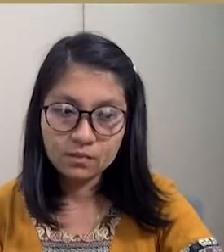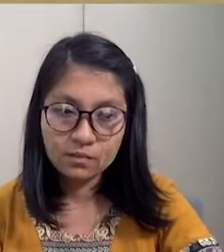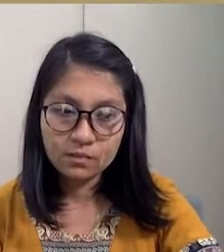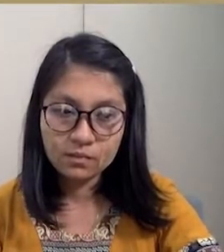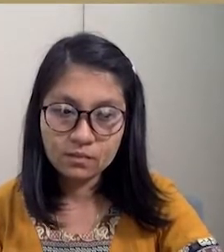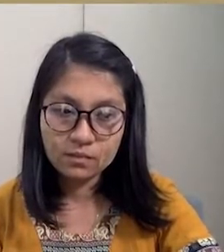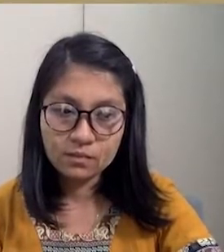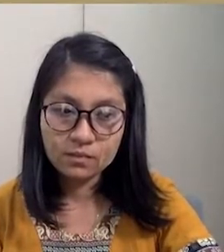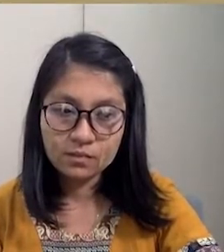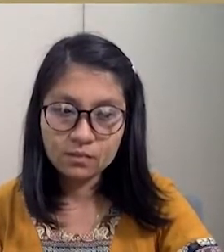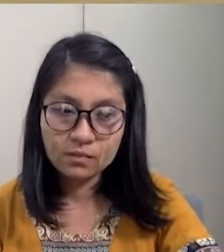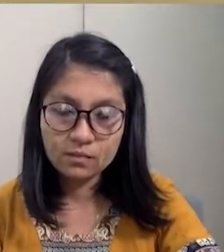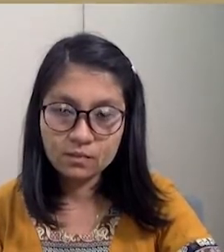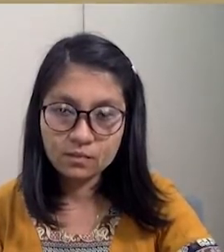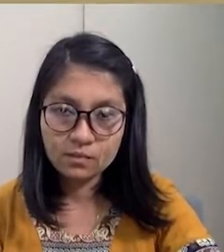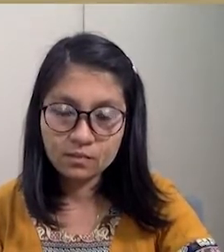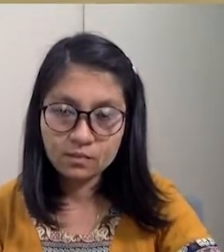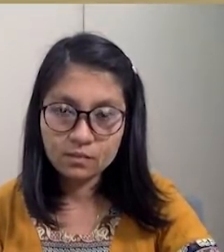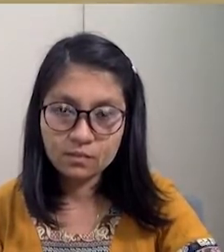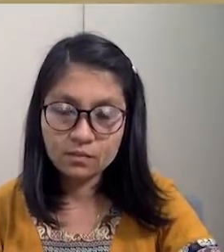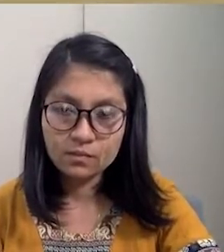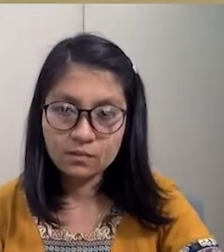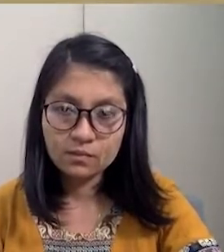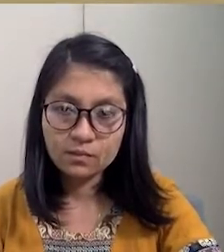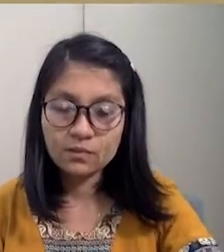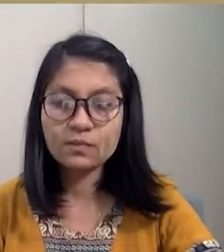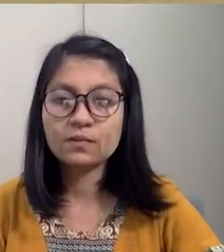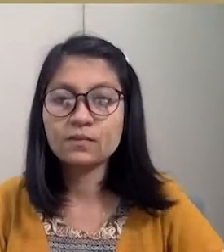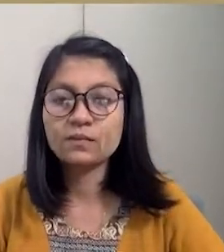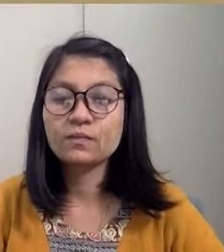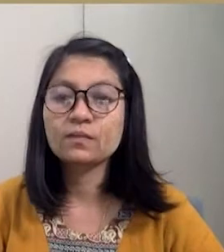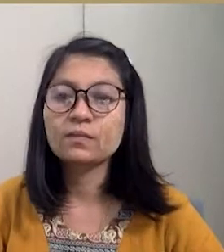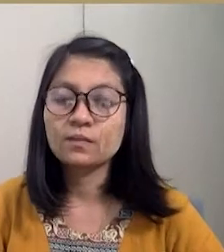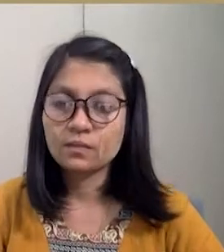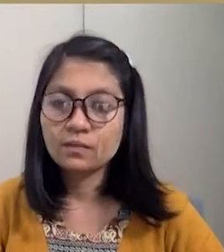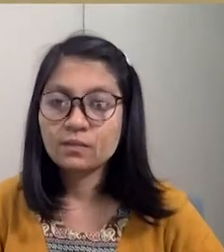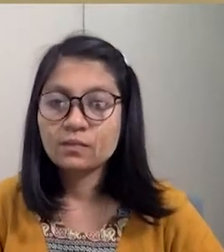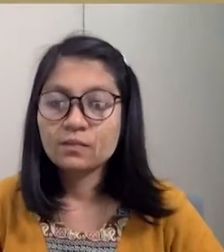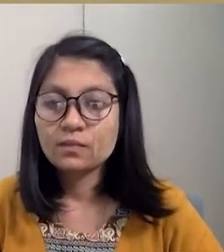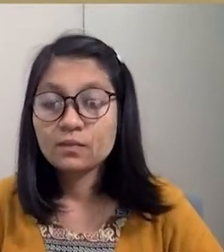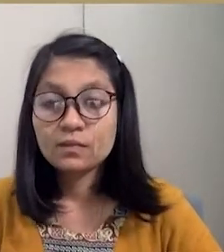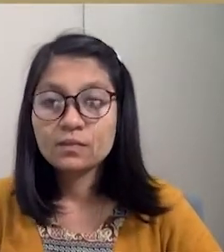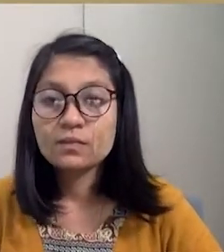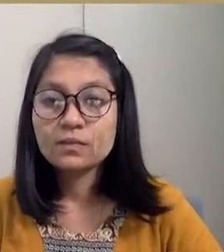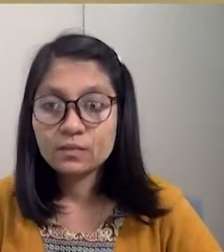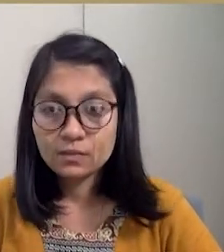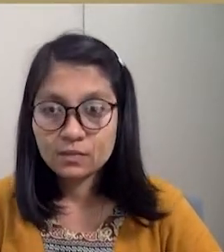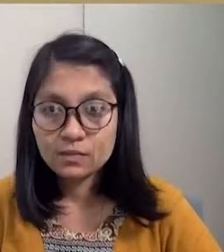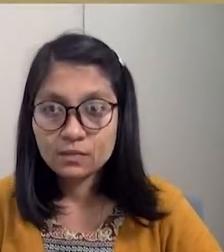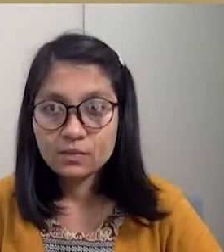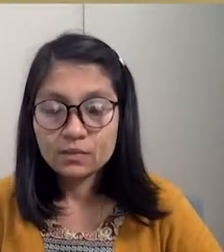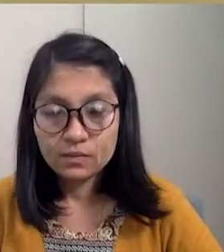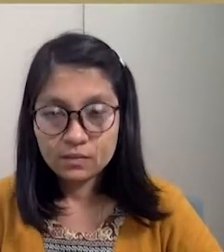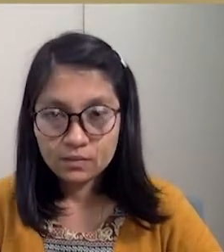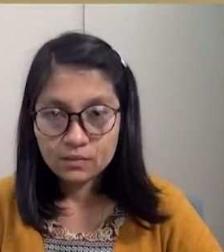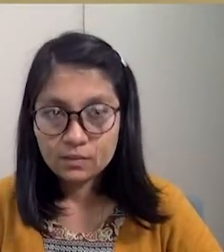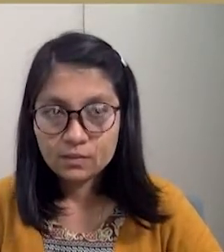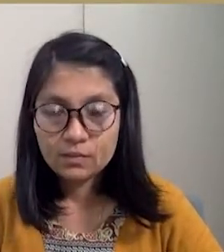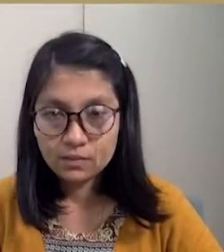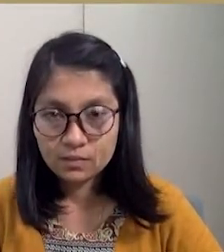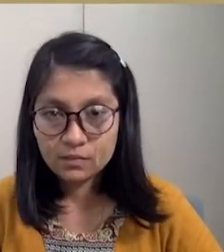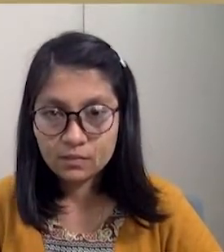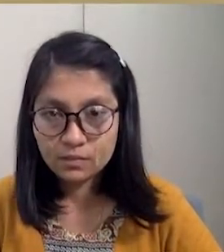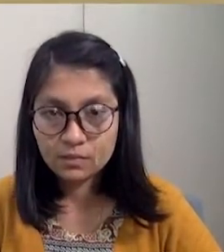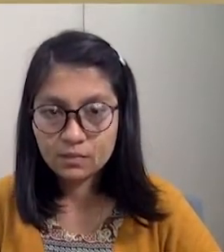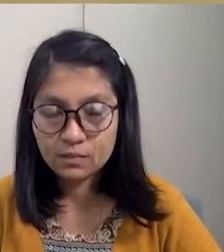ယ်ဒါနဲ့ဒီကဘယ်နှယောက်လာမယ်ဘယ်ပြည်နယ်တွေကိုပြန်မယ်အဲ့ဒီစည်းရင်းပေါ့လေအဲ့ဒါရတယ်ဆိုသူတို့ကဟိုမှာအာဟိုနေရေးထိုင်ရေး